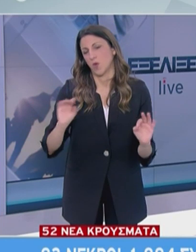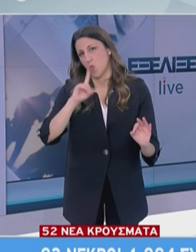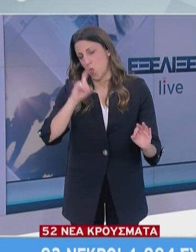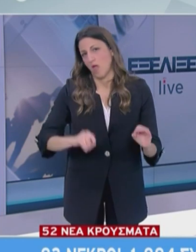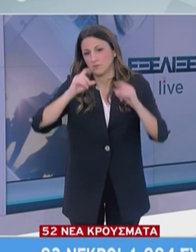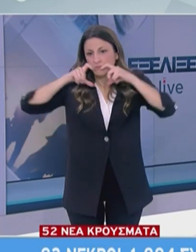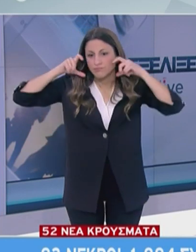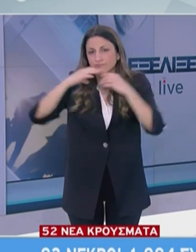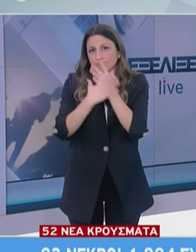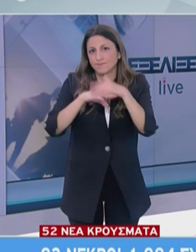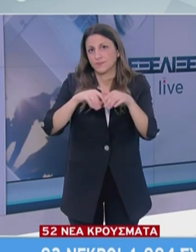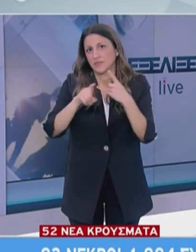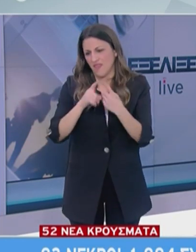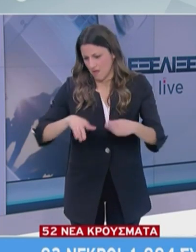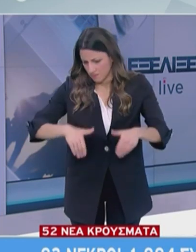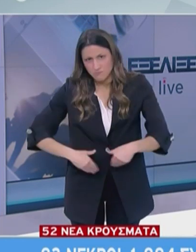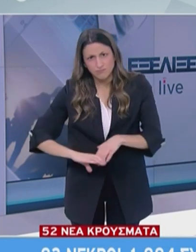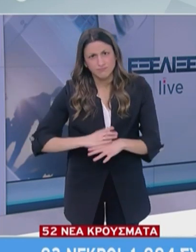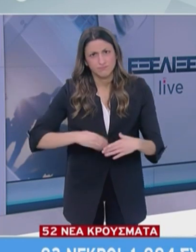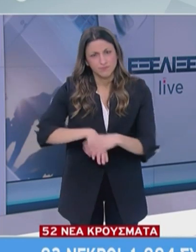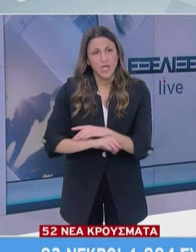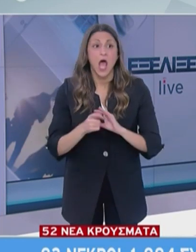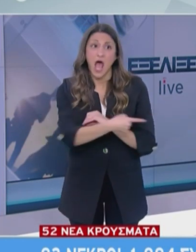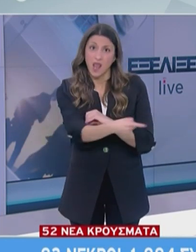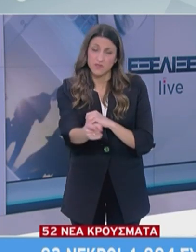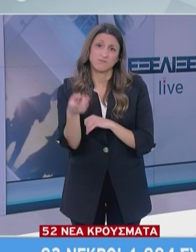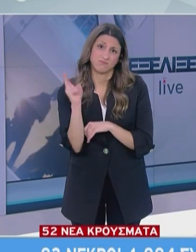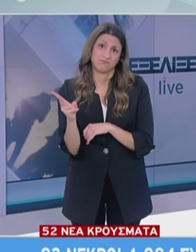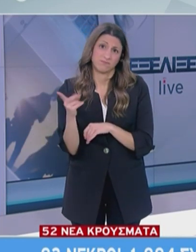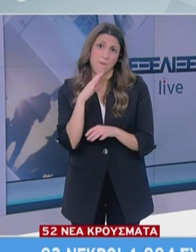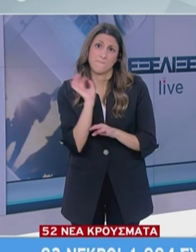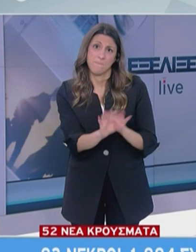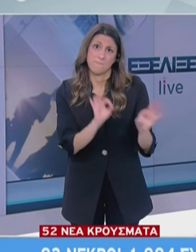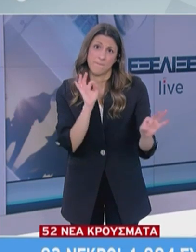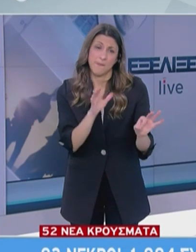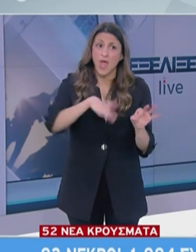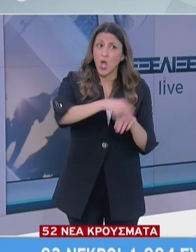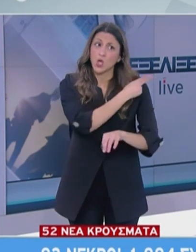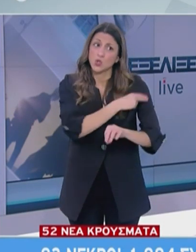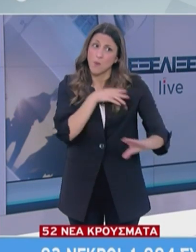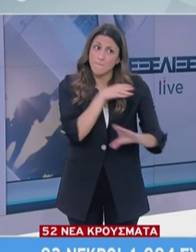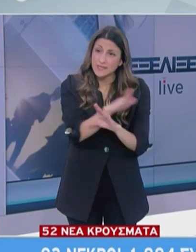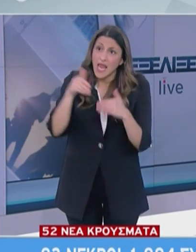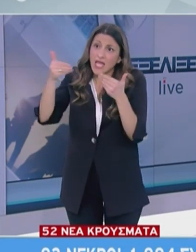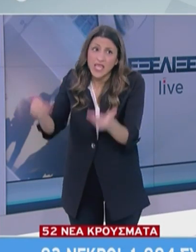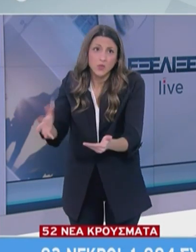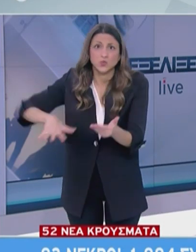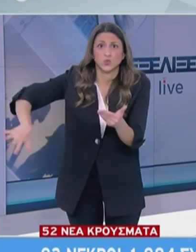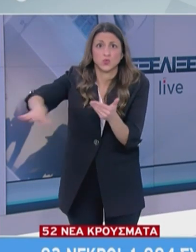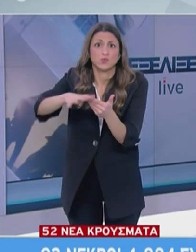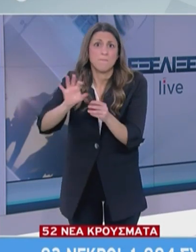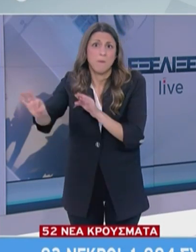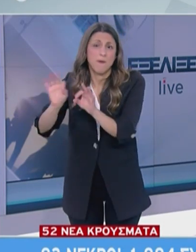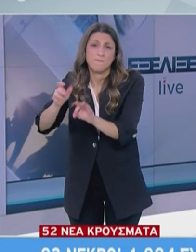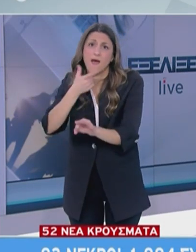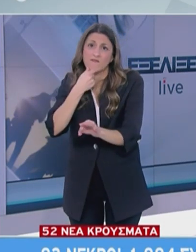αλλά πρέπει να γνωρίζουν και αυτοί όπως και όλοι μας ότι κινδυνεύουν να εκτεθεί και στην κοινότητα. εάν δεν τηρείς τα μέτρα φυσικής απόστασης και